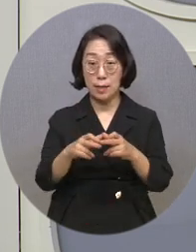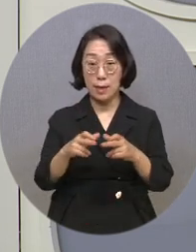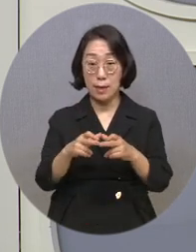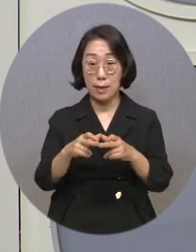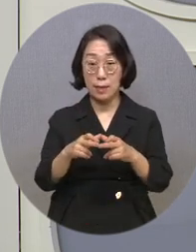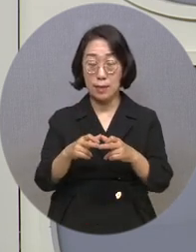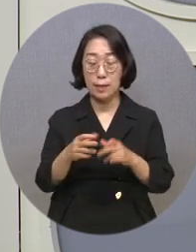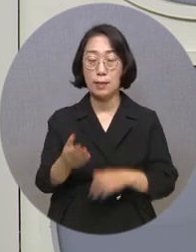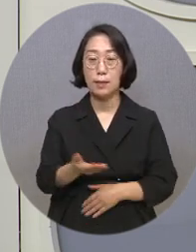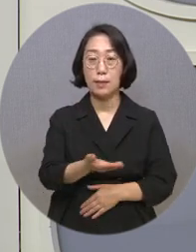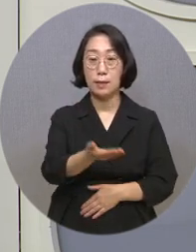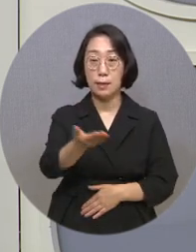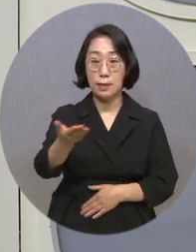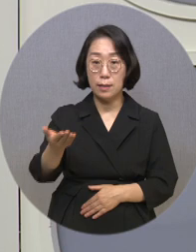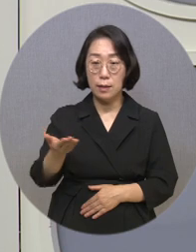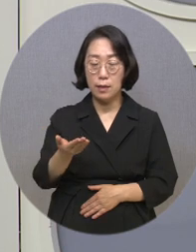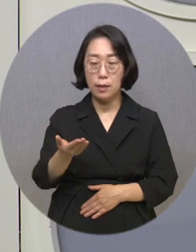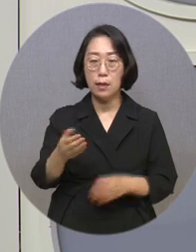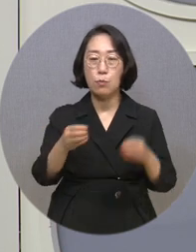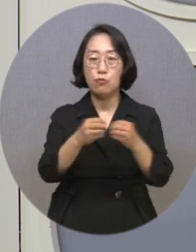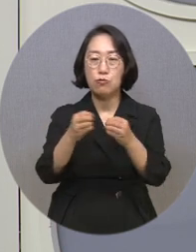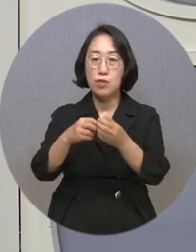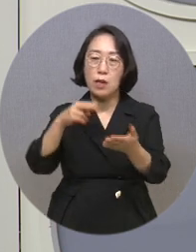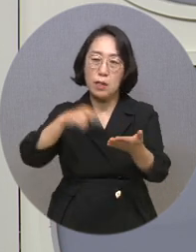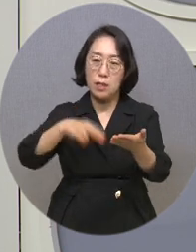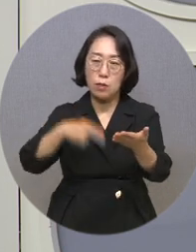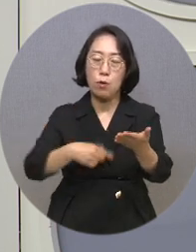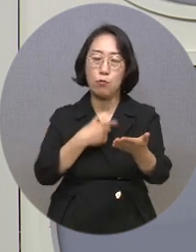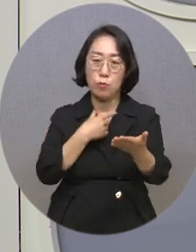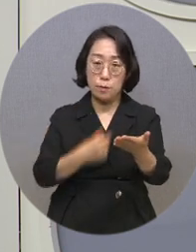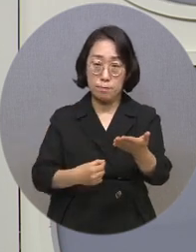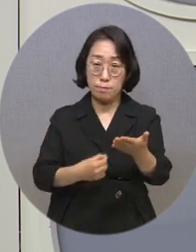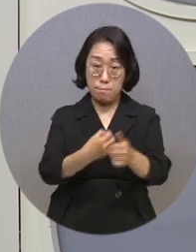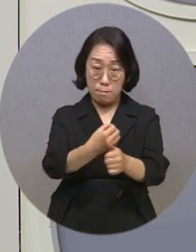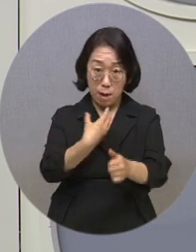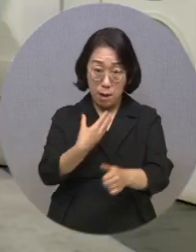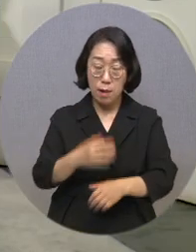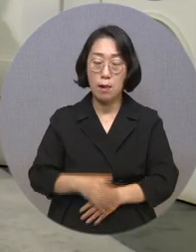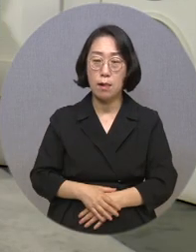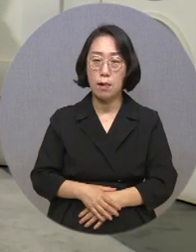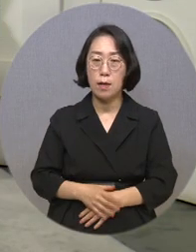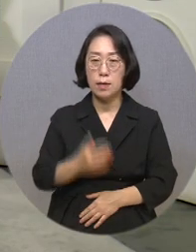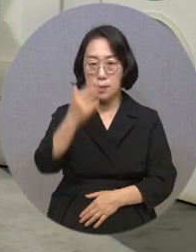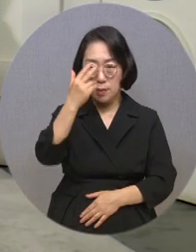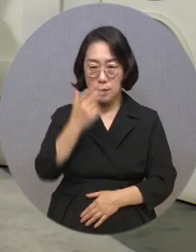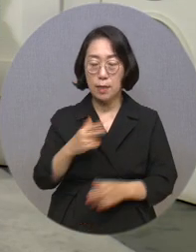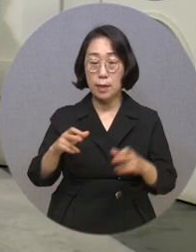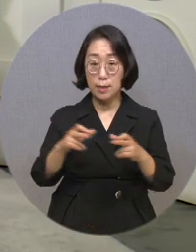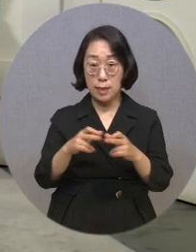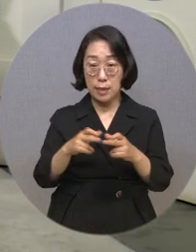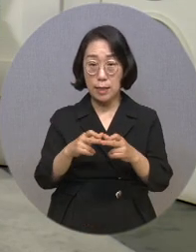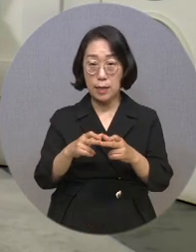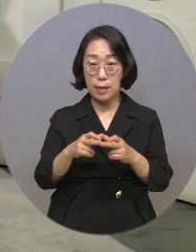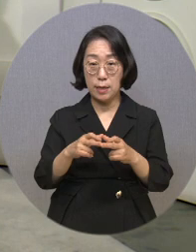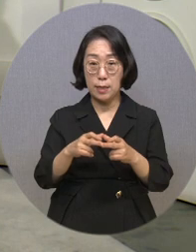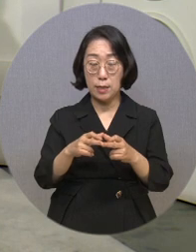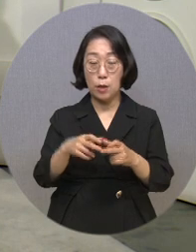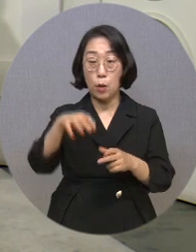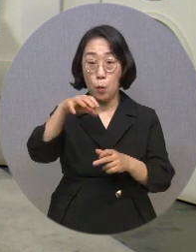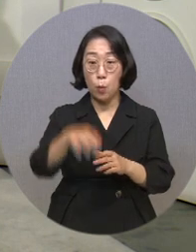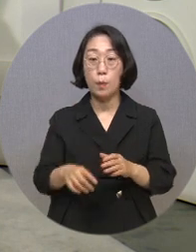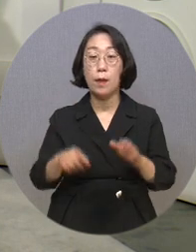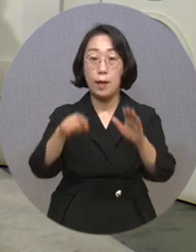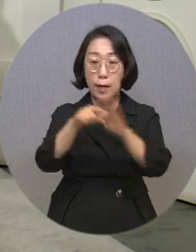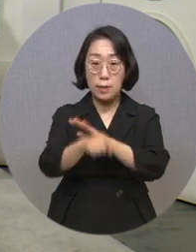그 아이들이 신앙성을 하고 싶다 그래서 시각장애인 거기에 가가지고 제가 한 2년